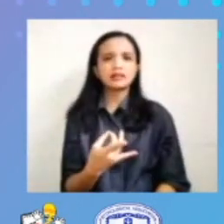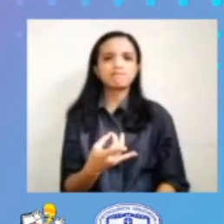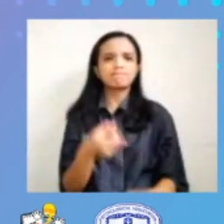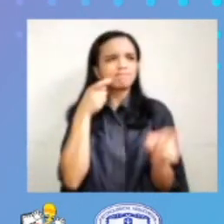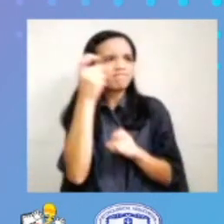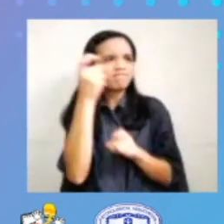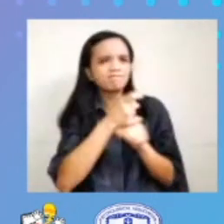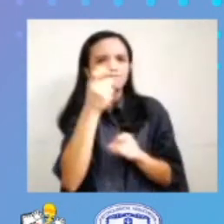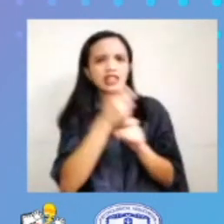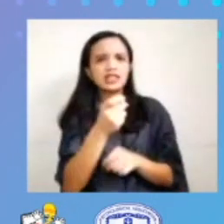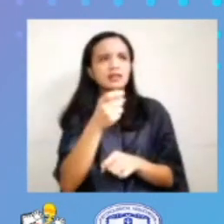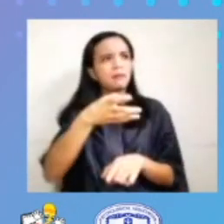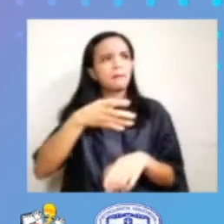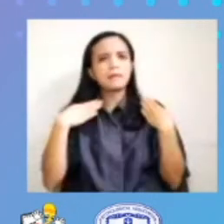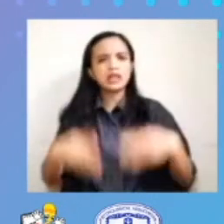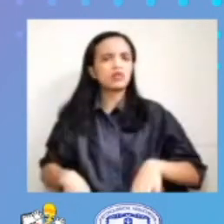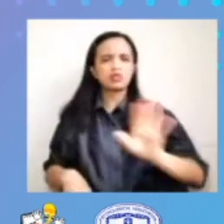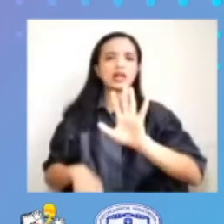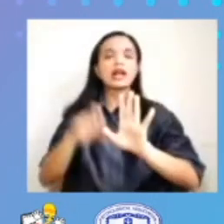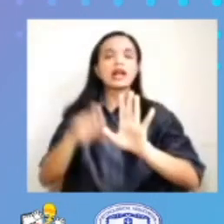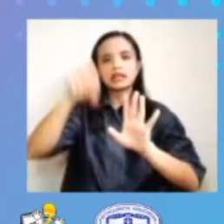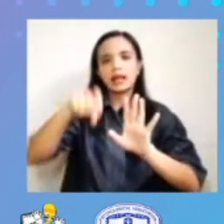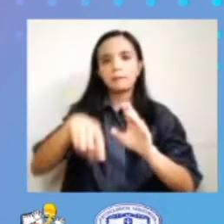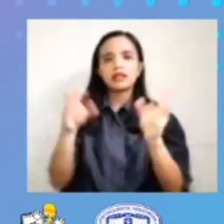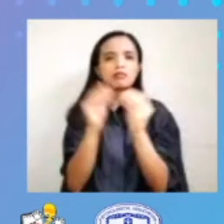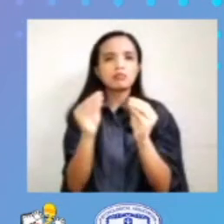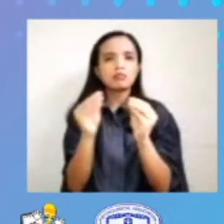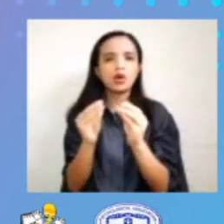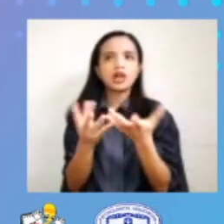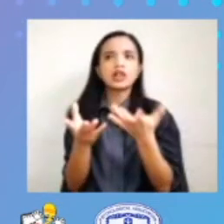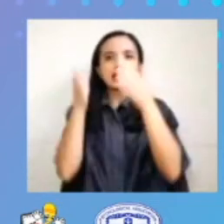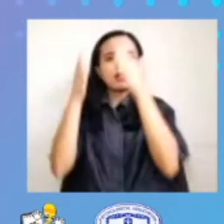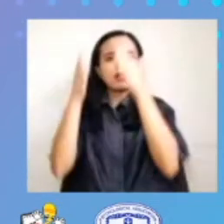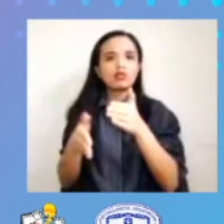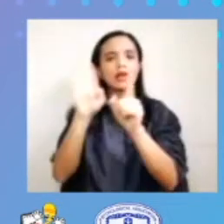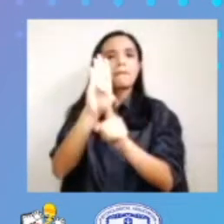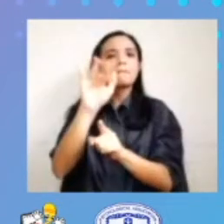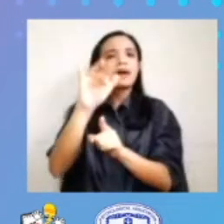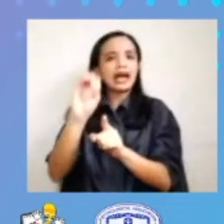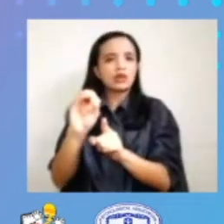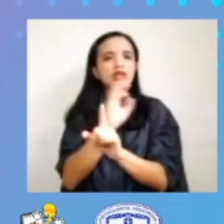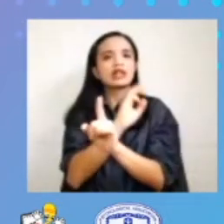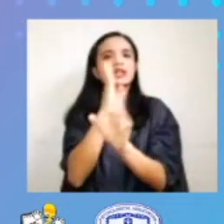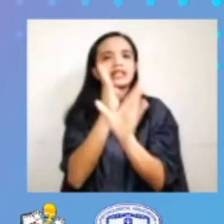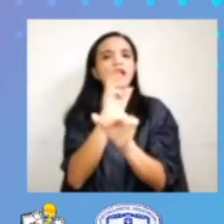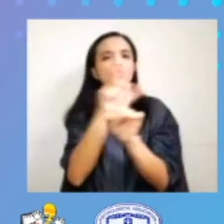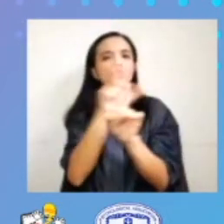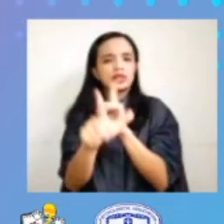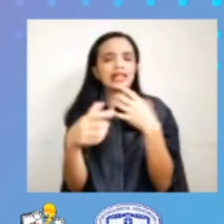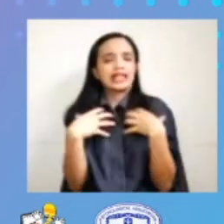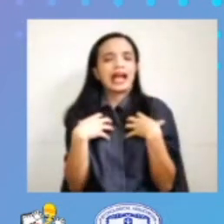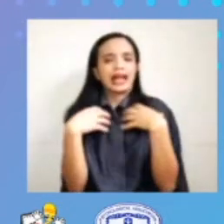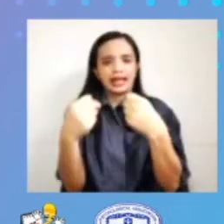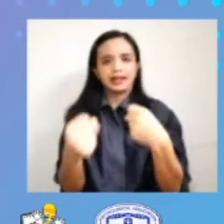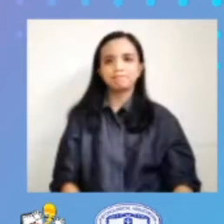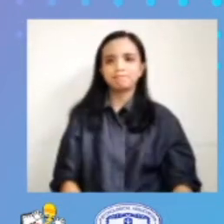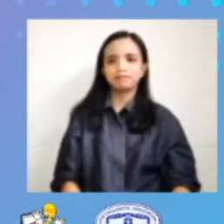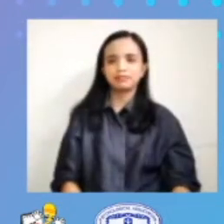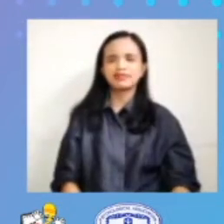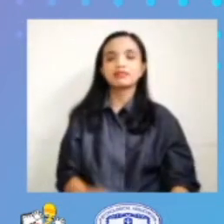sige, para saan? Ang sagot niya, kasi para gumanda ko. Matanda na rin siya, katulad ko, no? And then yung